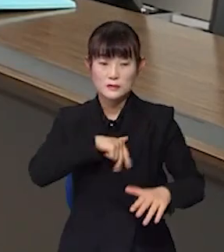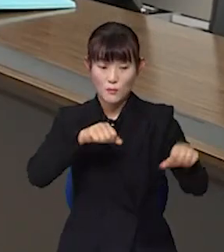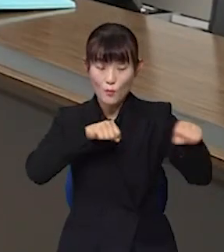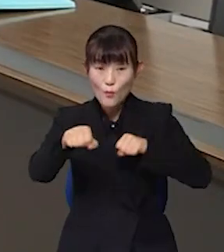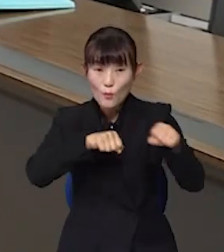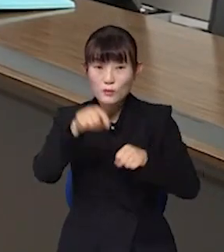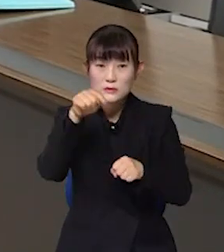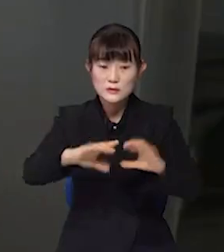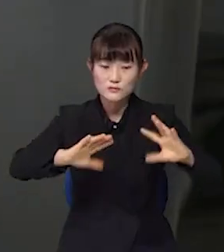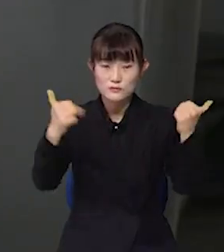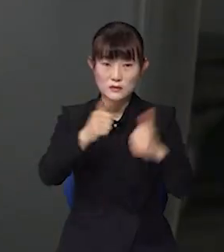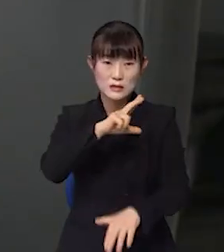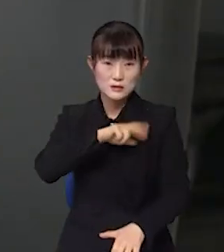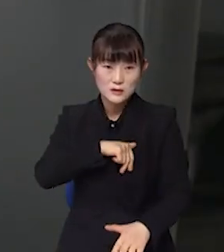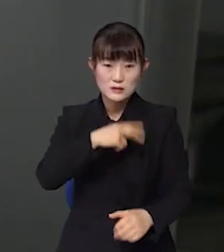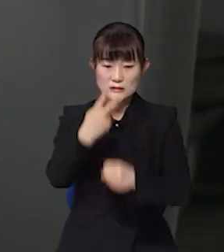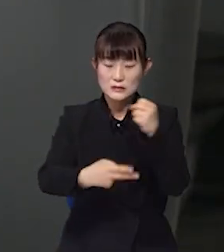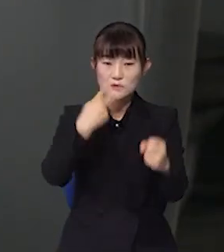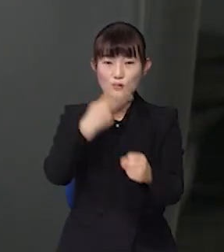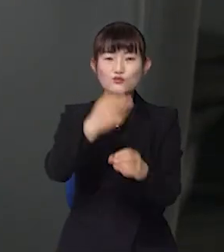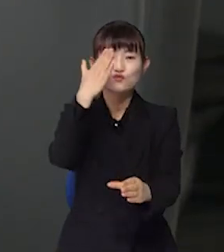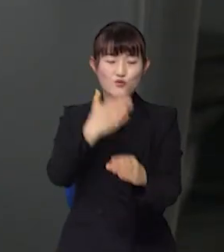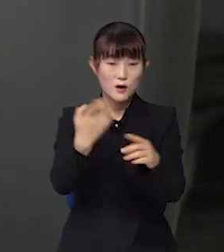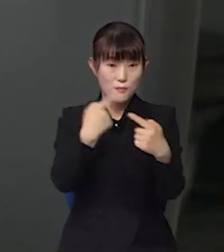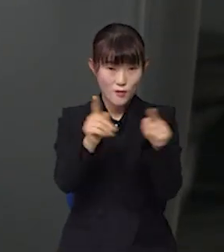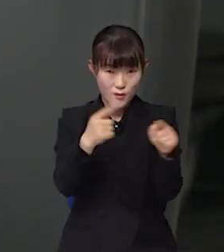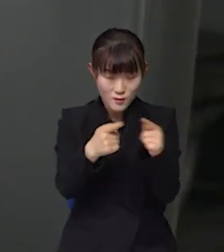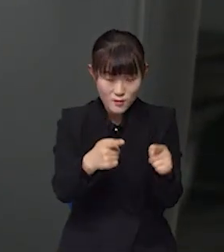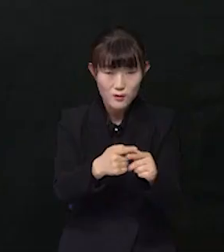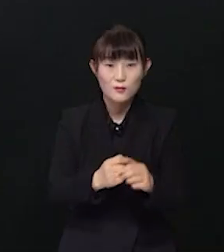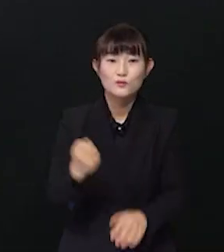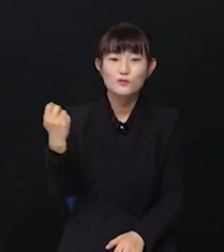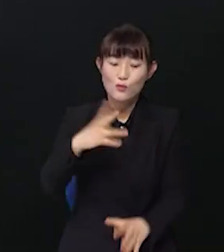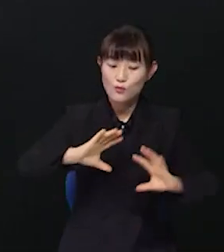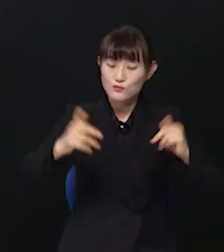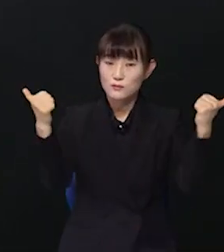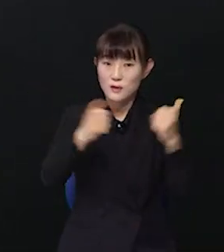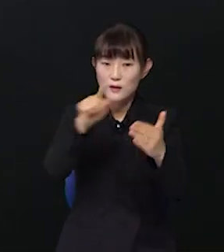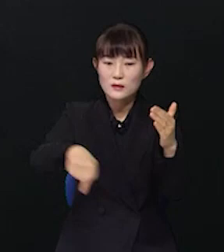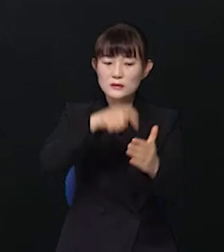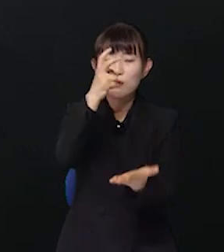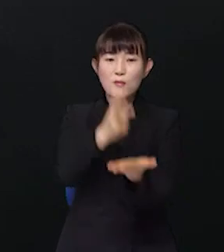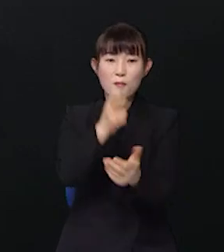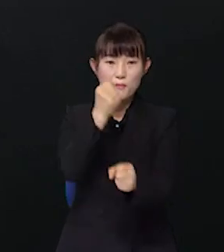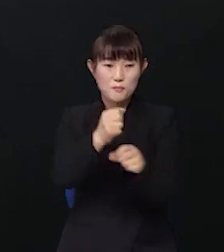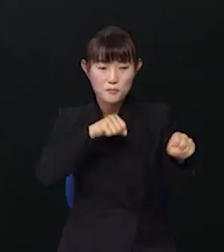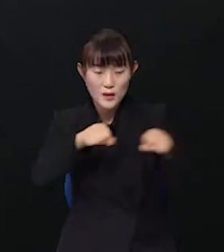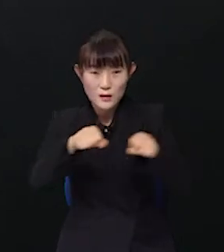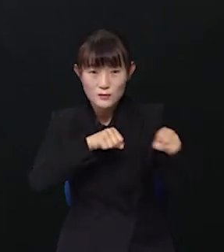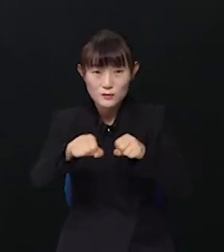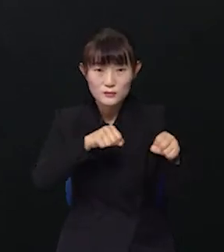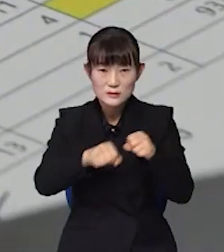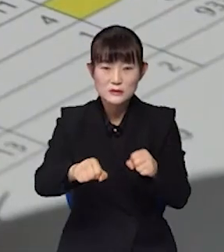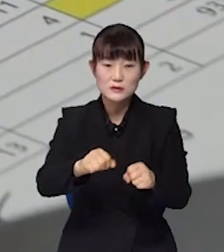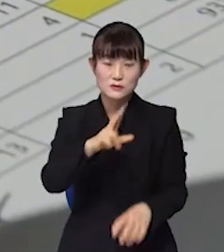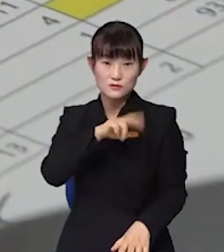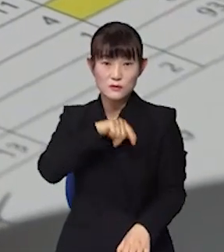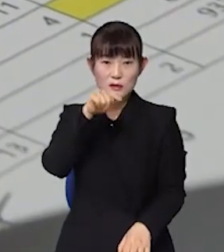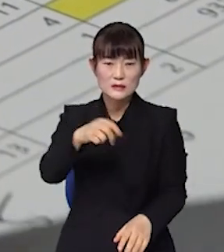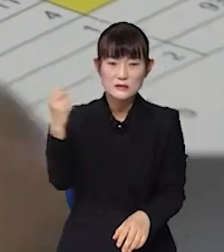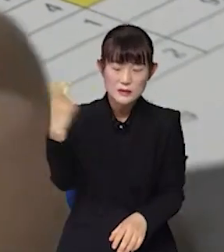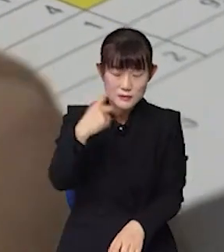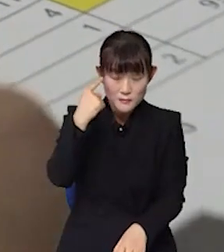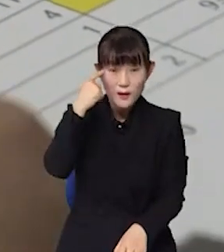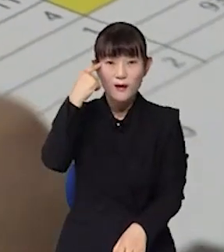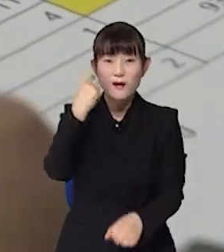의전평가는 국회의원 2년 중간평가로서의 성격과 함께 국회에서 입법 활동을 통해 활약하고 있는 의원들을 다시